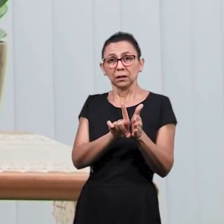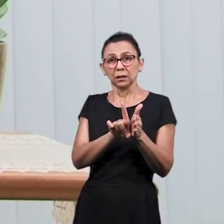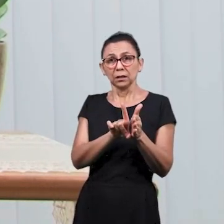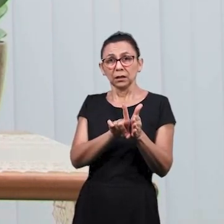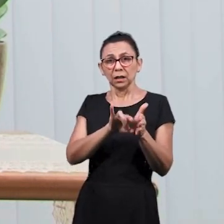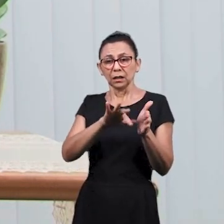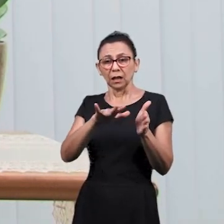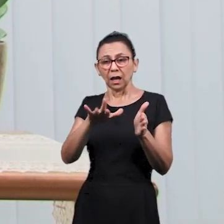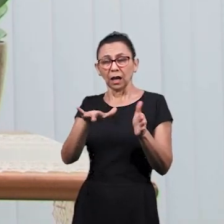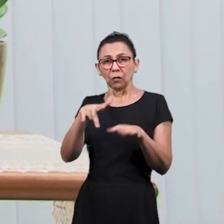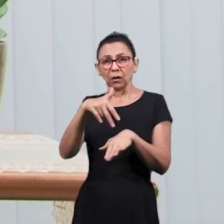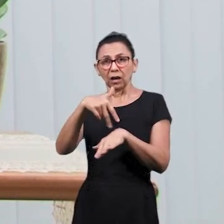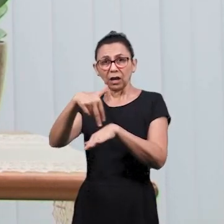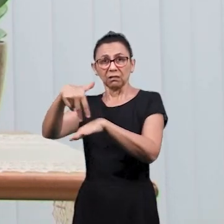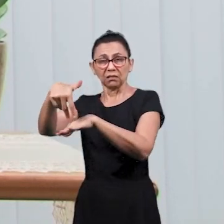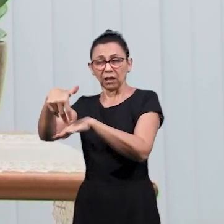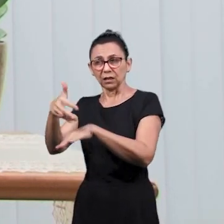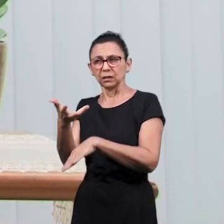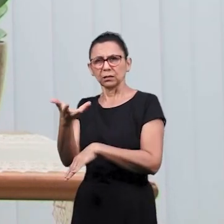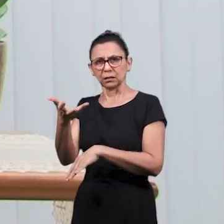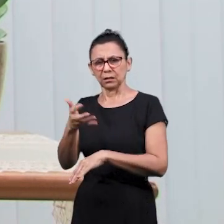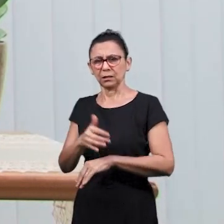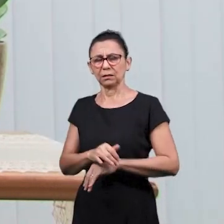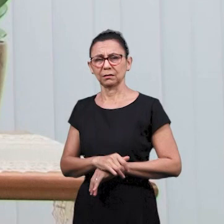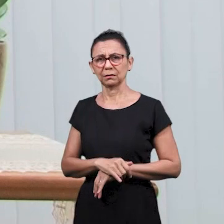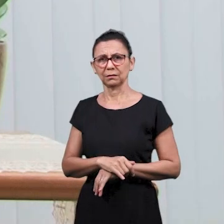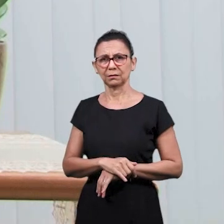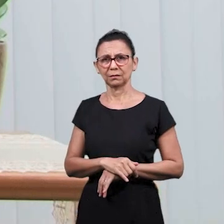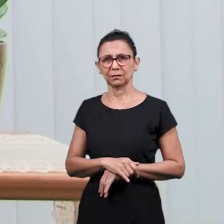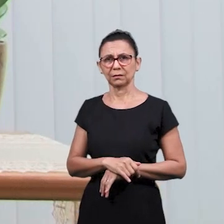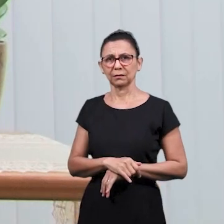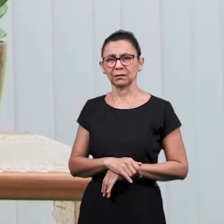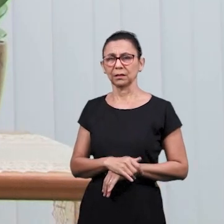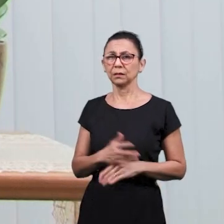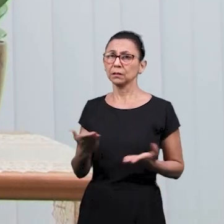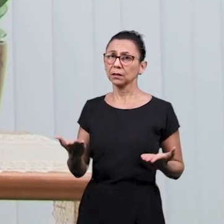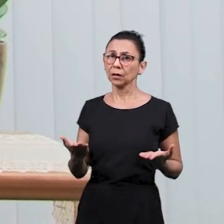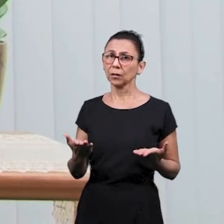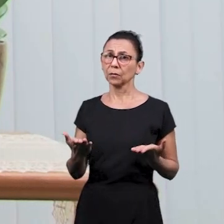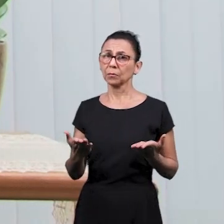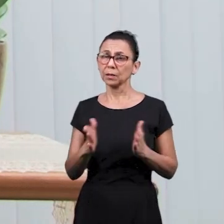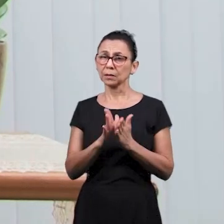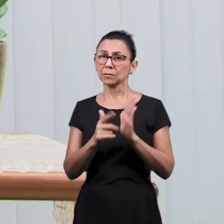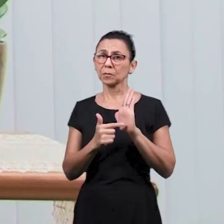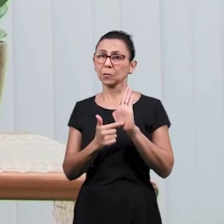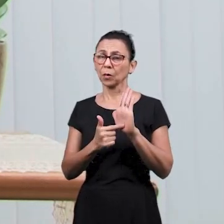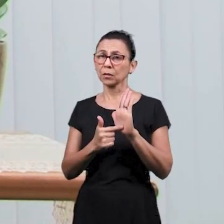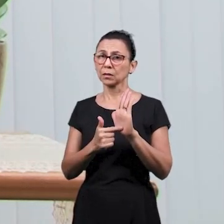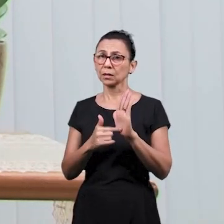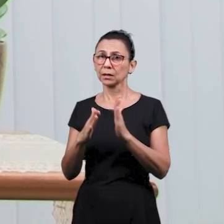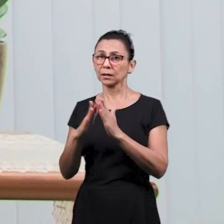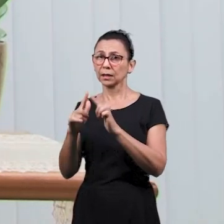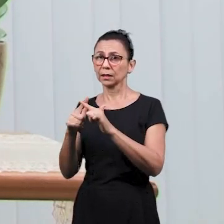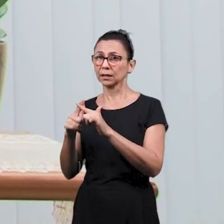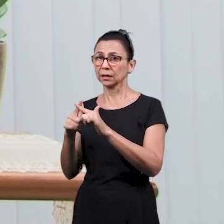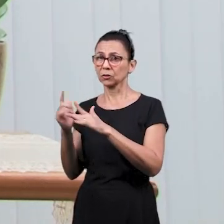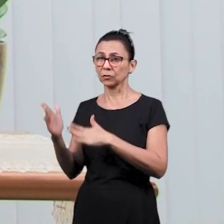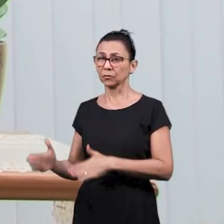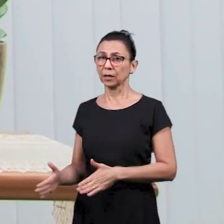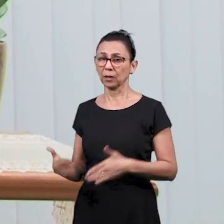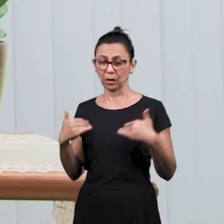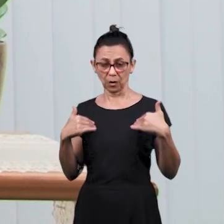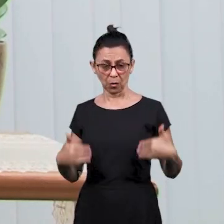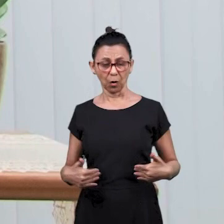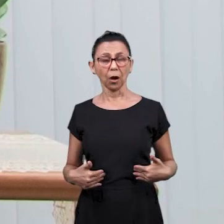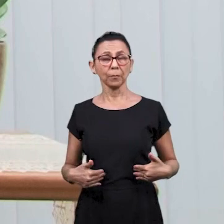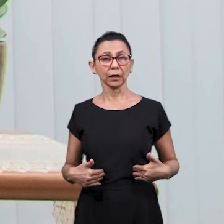сказал: «Господи, повели мне», но слово говорит нам, что работа Господня, она в теле, она